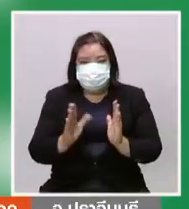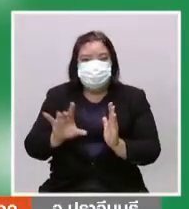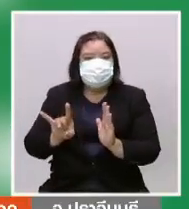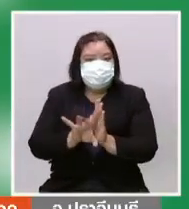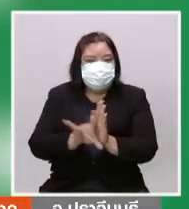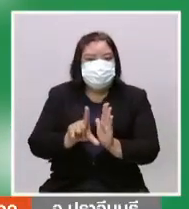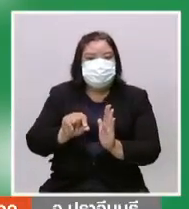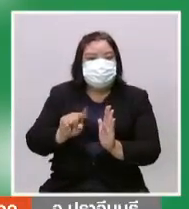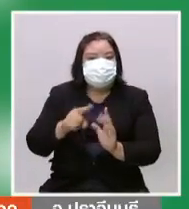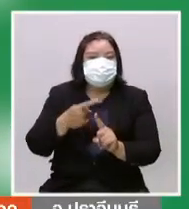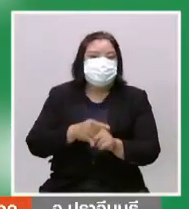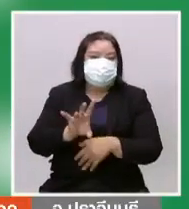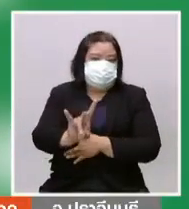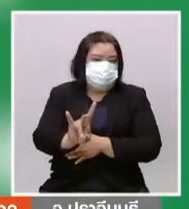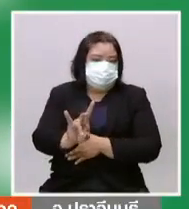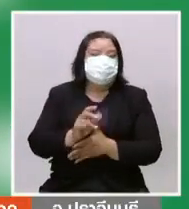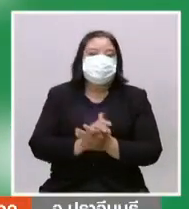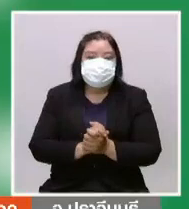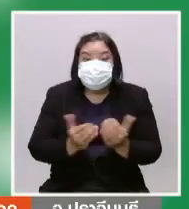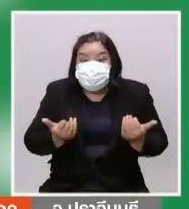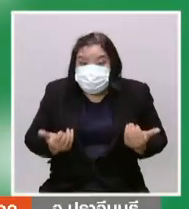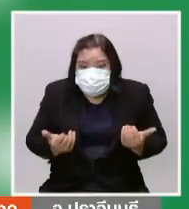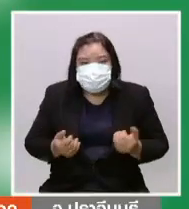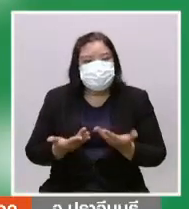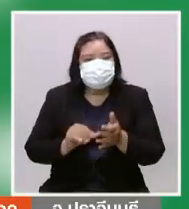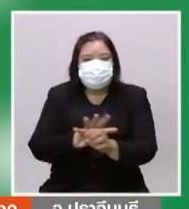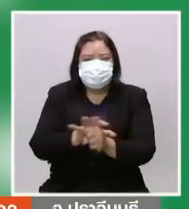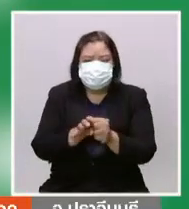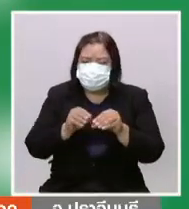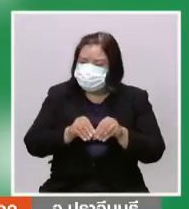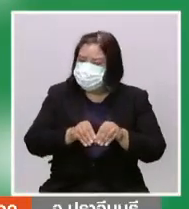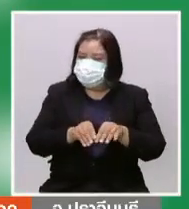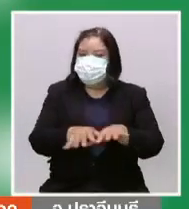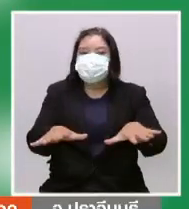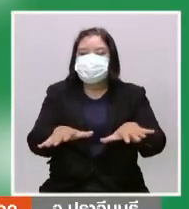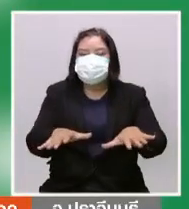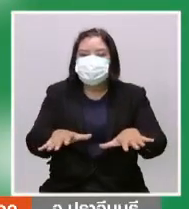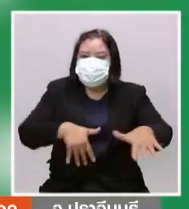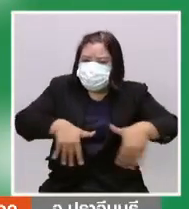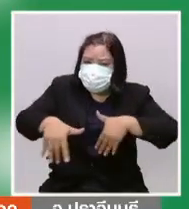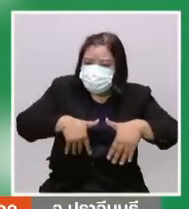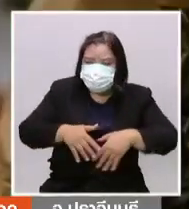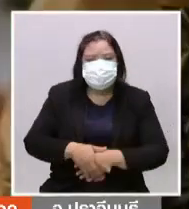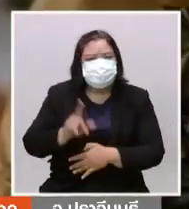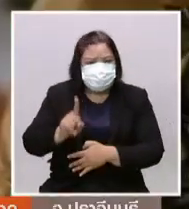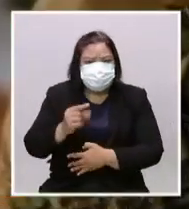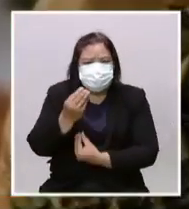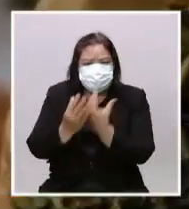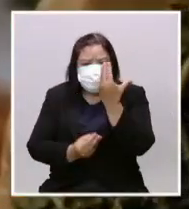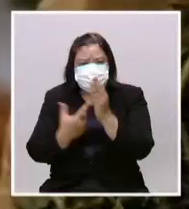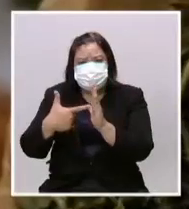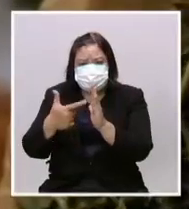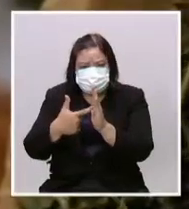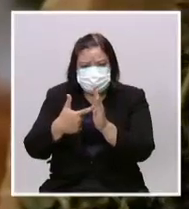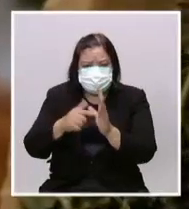กฎาคมค่ะและจากสถานการณ์การระบาดของโควิด-19 ส่งผลให้ประชาชนพึ่งพาสมุนไพรฟ้าทลายโจรจ